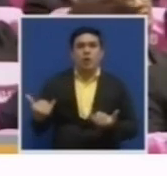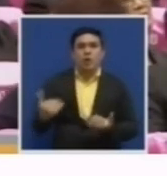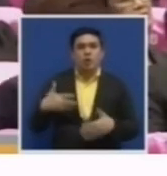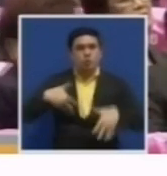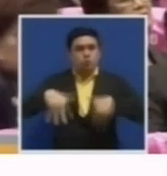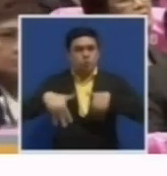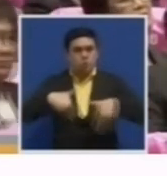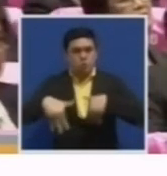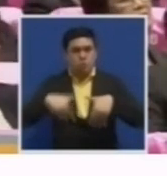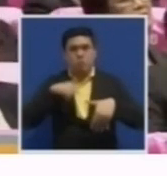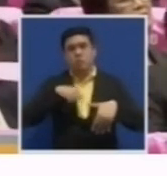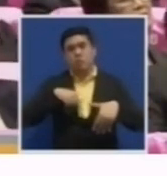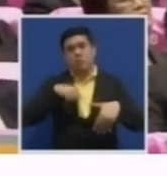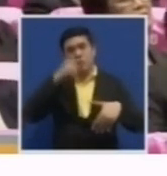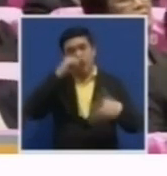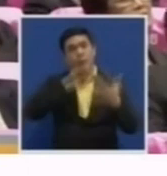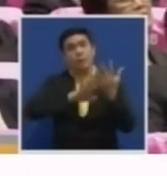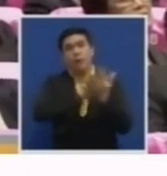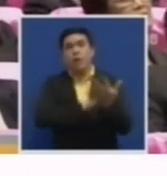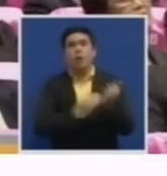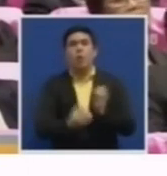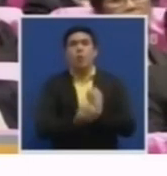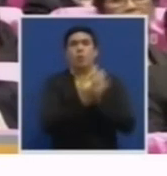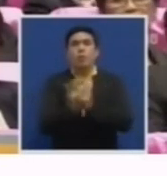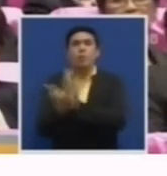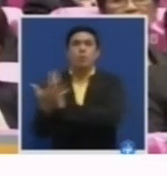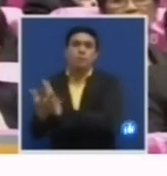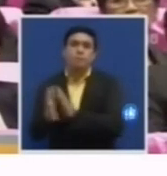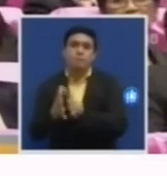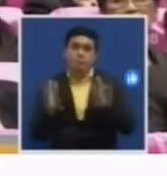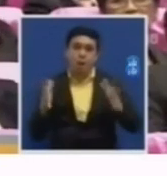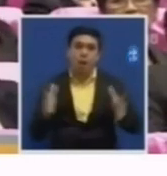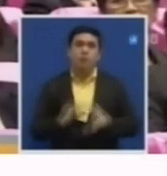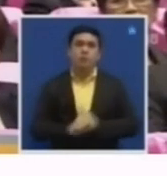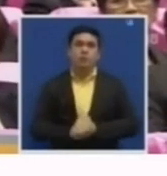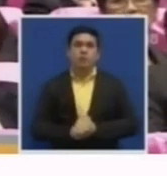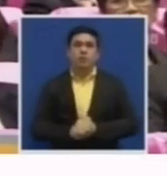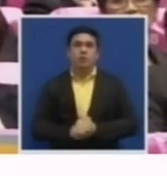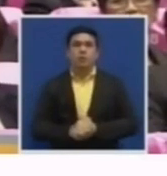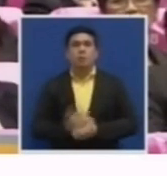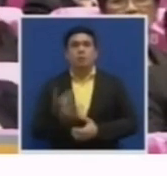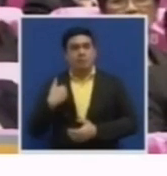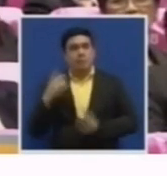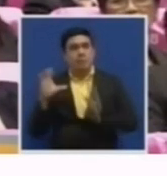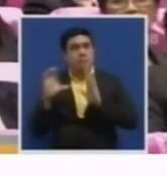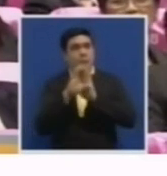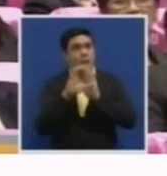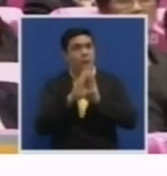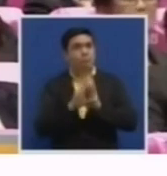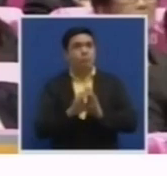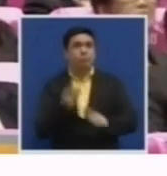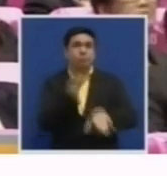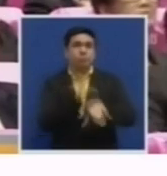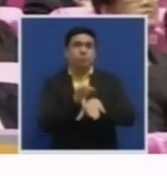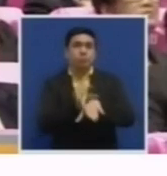อเนกประสงค์ฟอลคอนของสำนักงานตำรวจแห่งชาติกว่า 1,000 ล้านบาทถามเรื่องนี้ในสภานะคะแล้วก็บอกว่าขอทราบความจำ